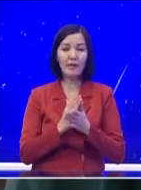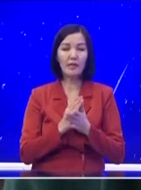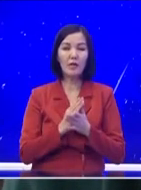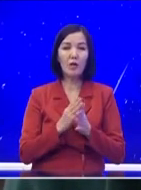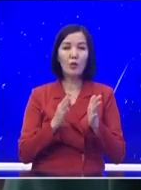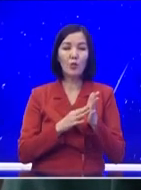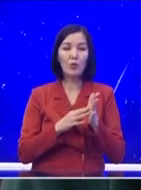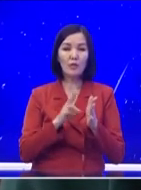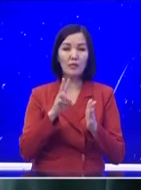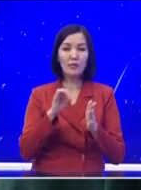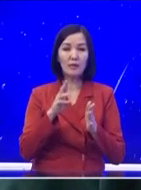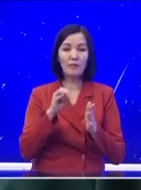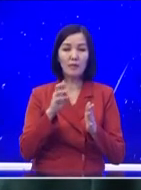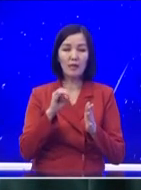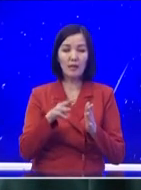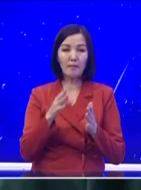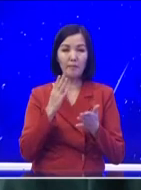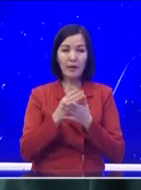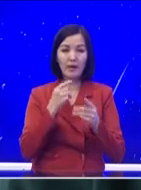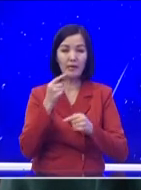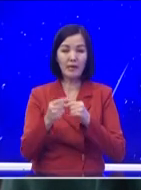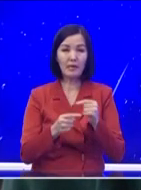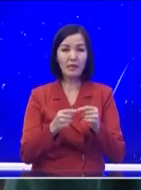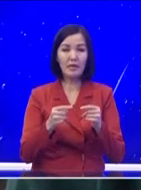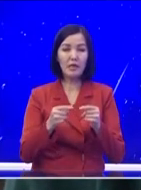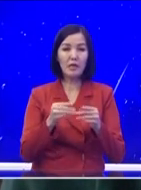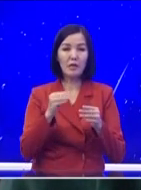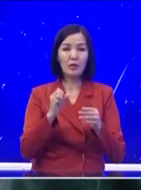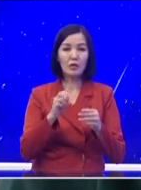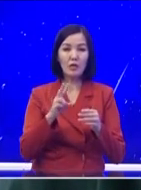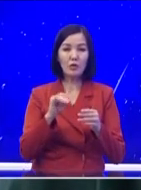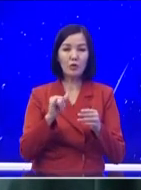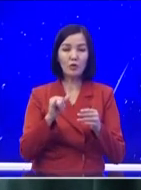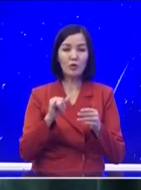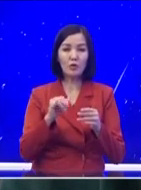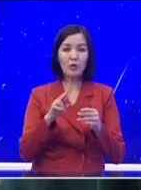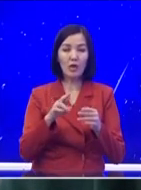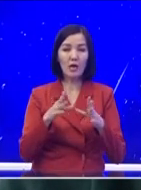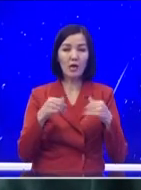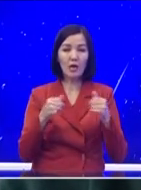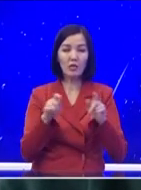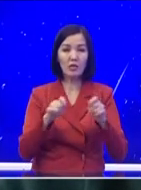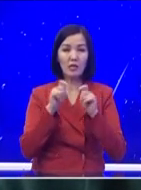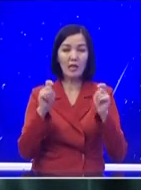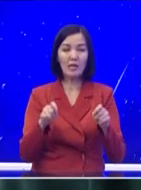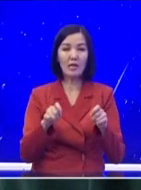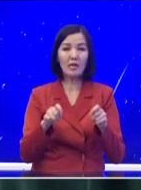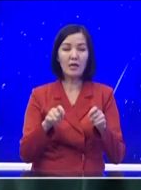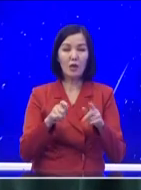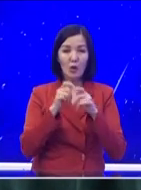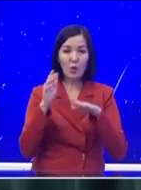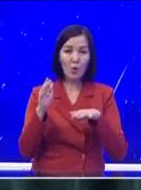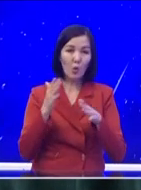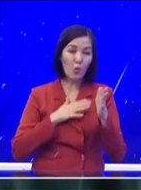9 немерем бар. Аллаға шүкір, осы жанұя ашылғалы бері бізге сондай бір жақсылық қуаныш сыйлап жатыр.